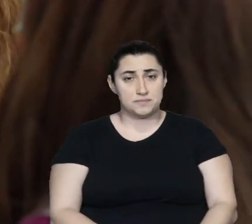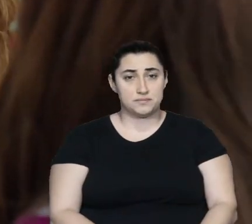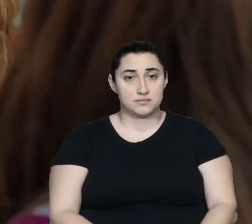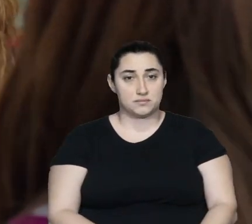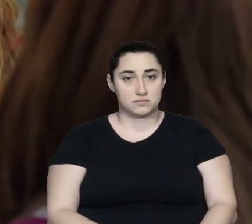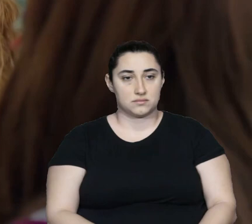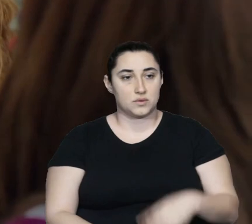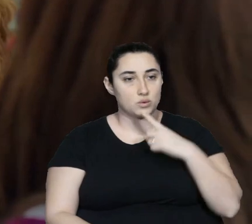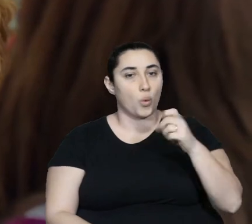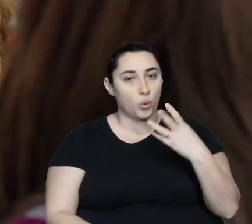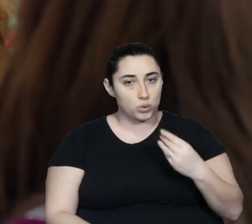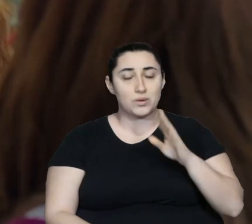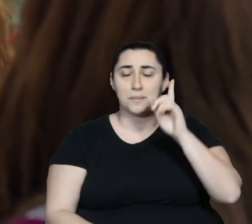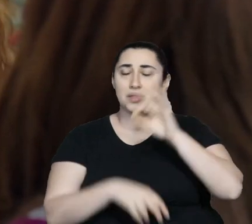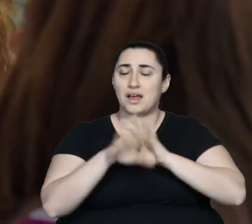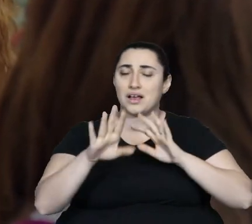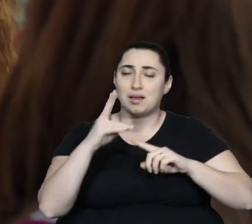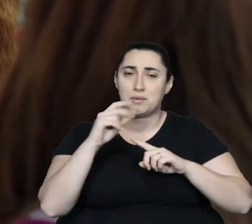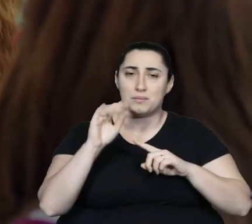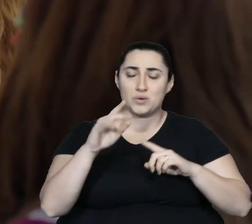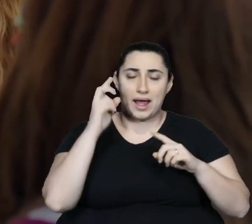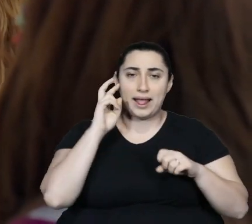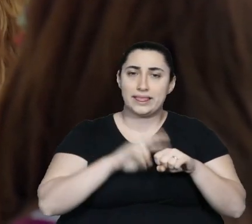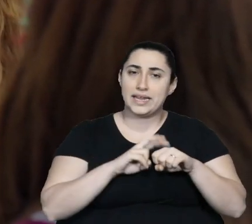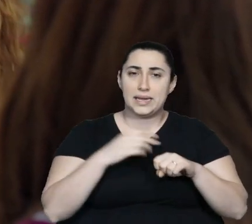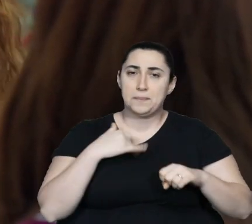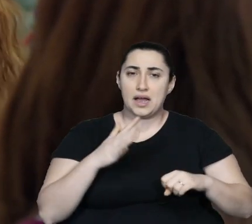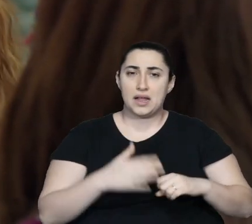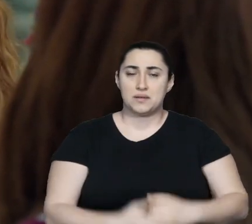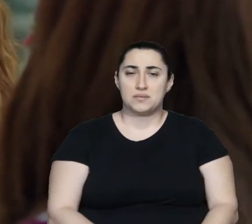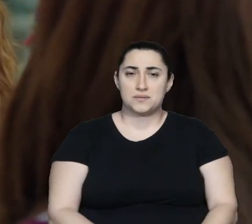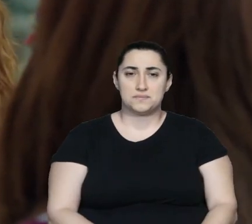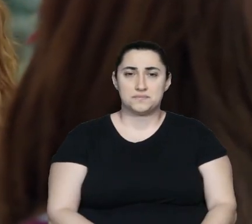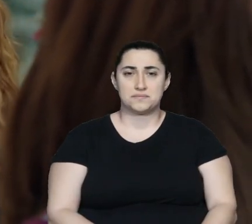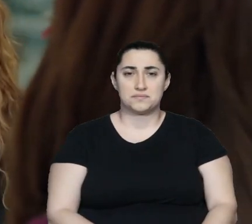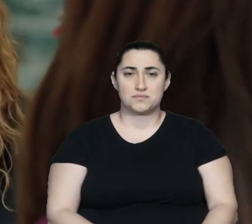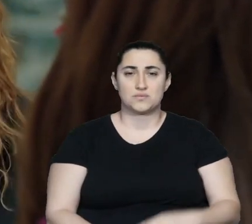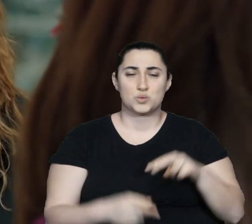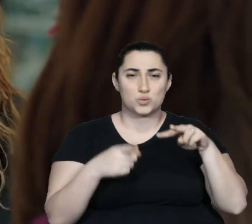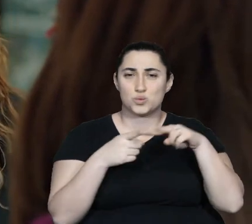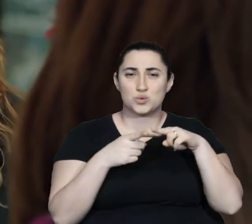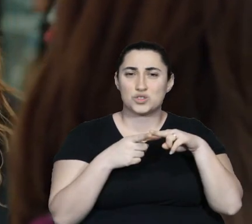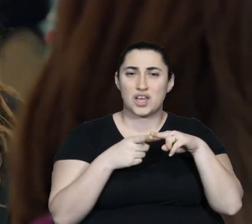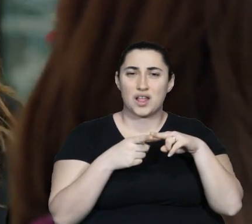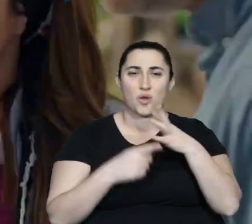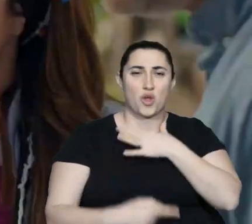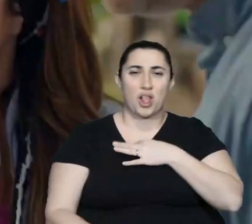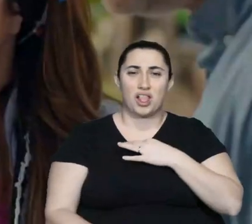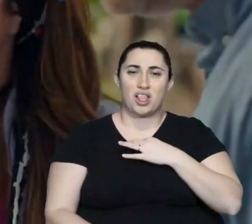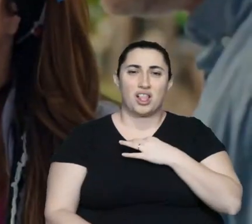Hatırla. Ama sırası mı şimdi? Bir dakika İbrahim dur, hatırladım galiba. Böyle üçgen